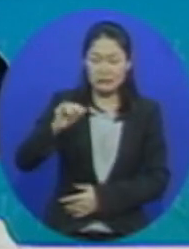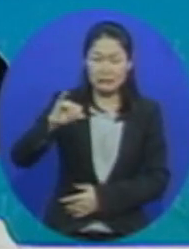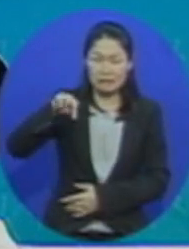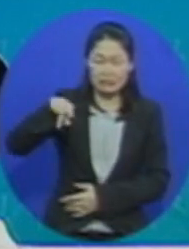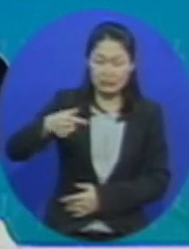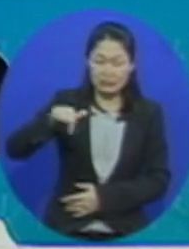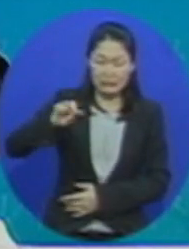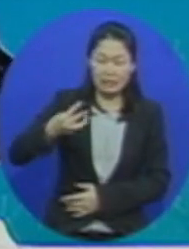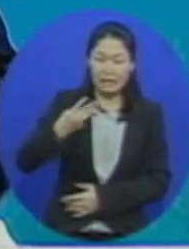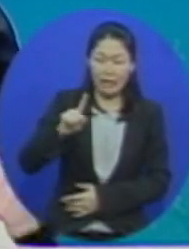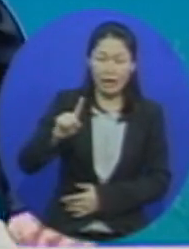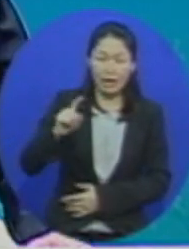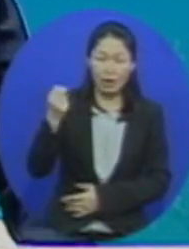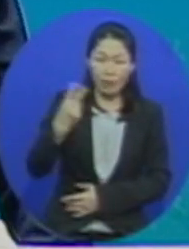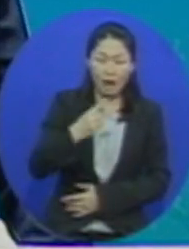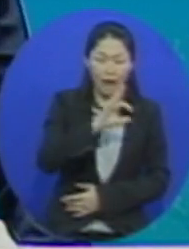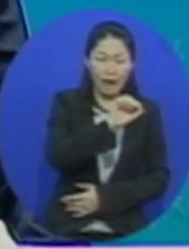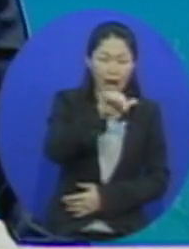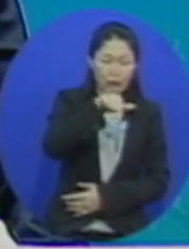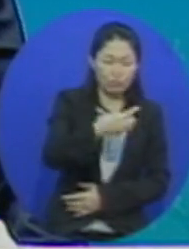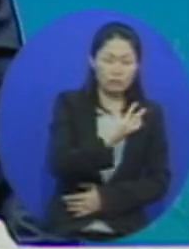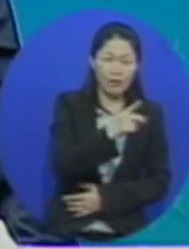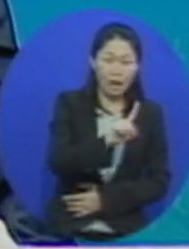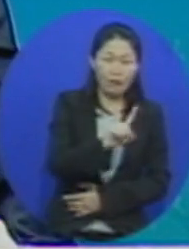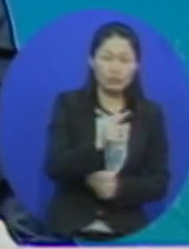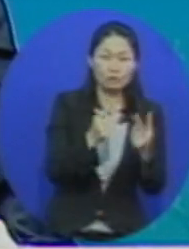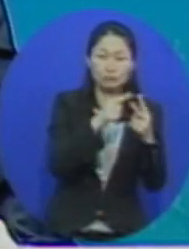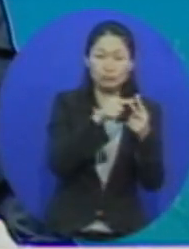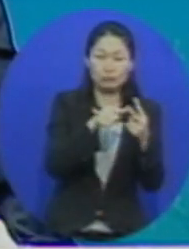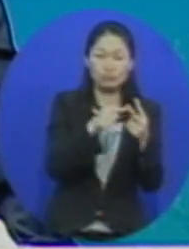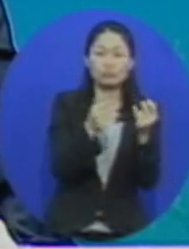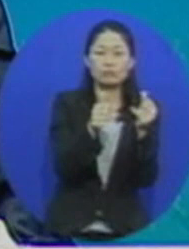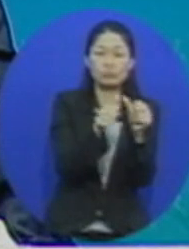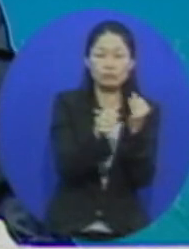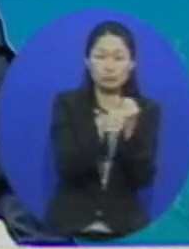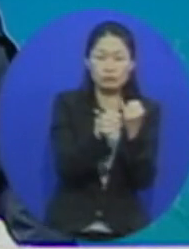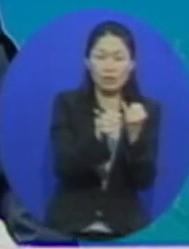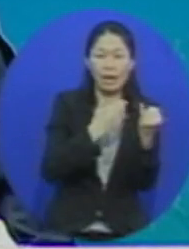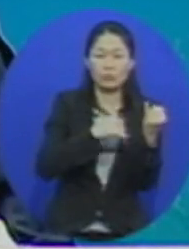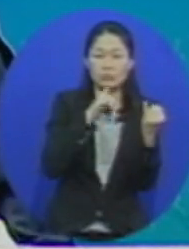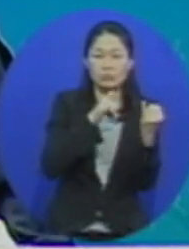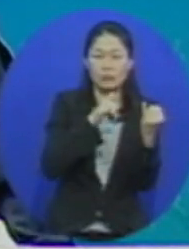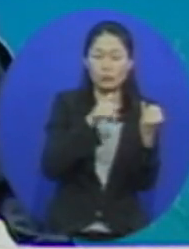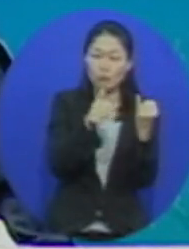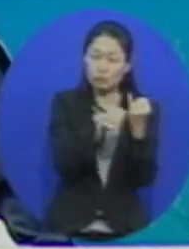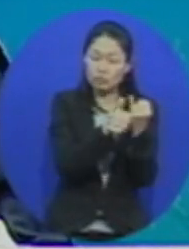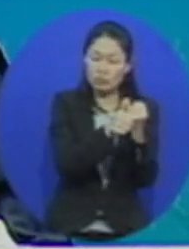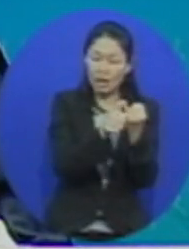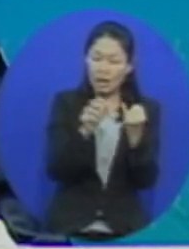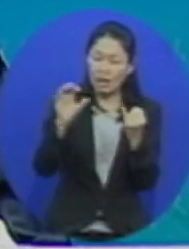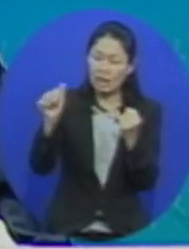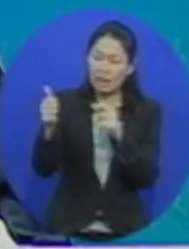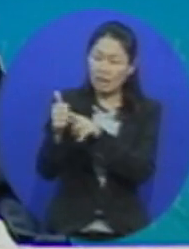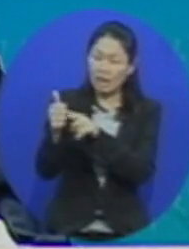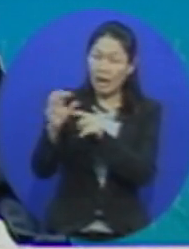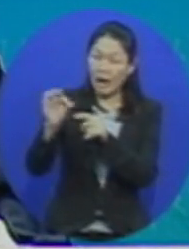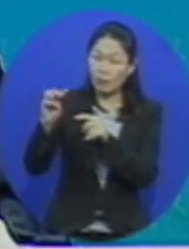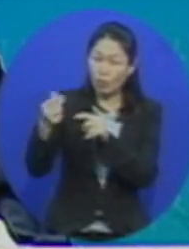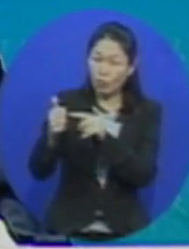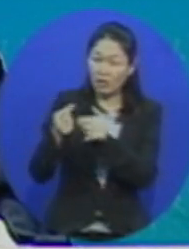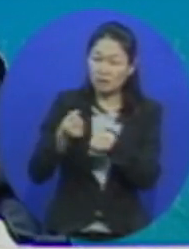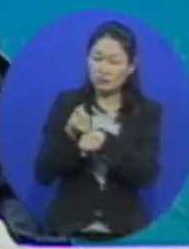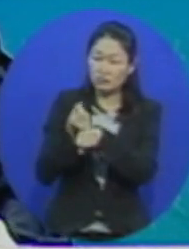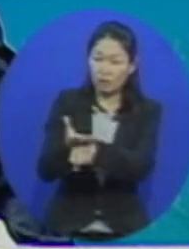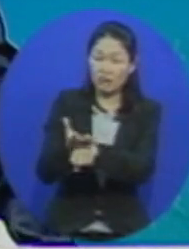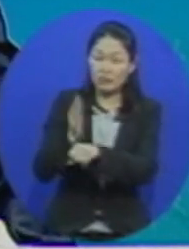알았어요 어느날 브리스길라와 아굴라 부부가 이아 블러 와 전하는 설교를 들었습니다